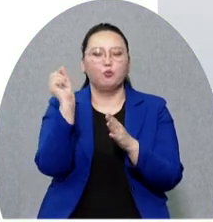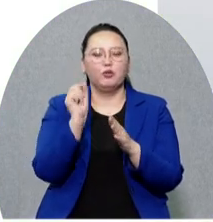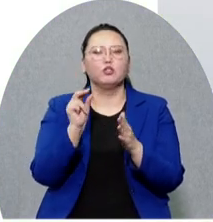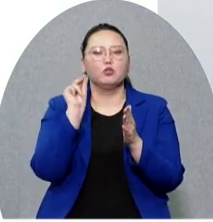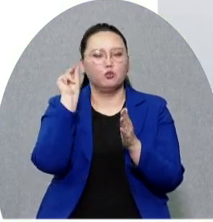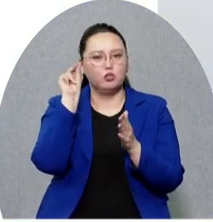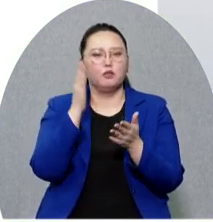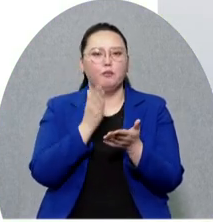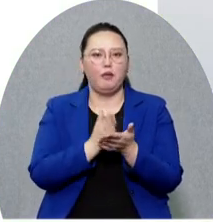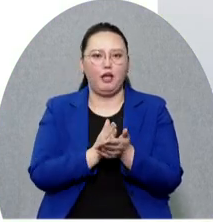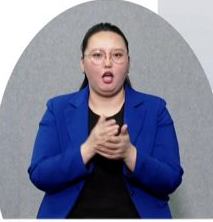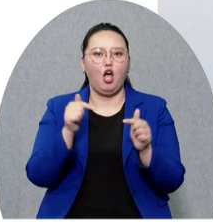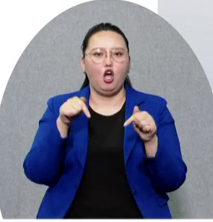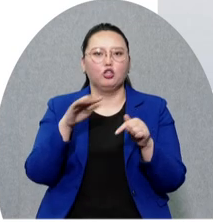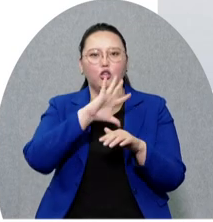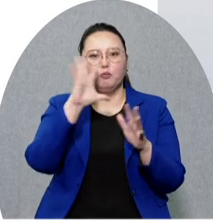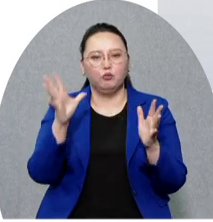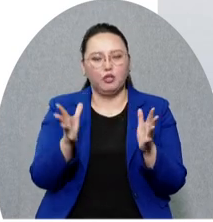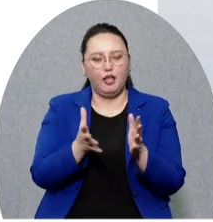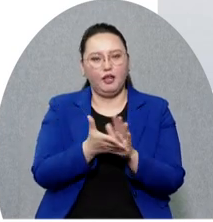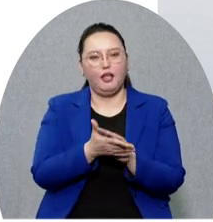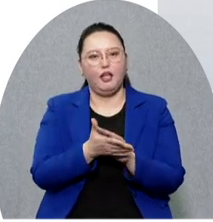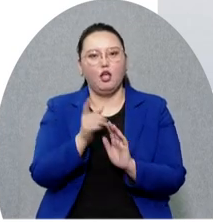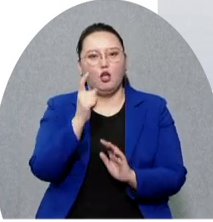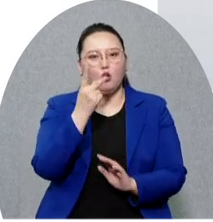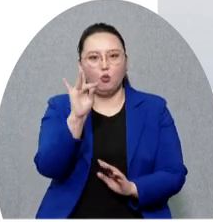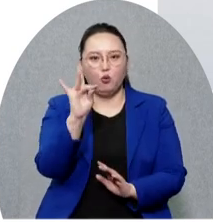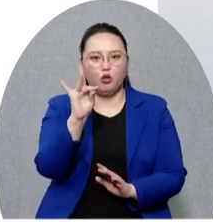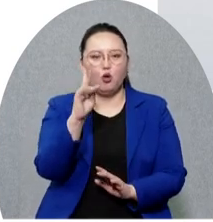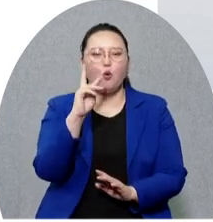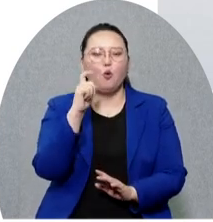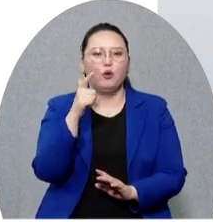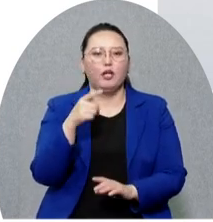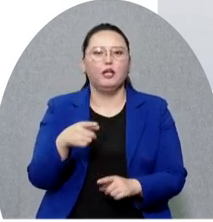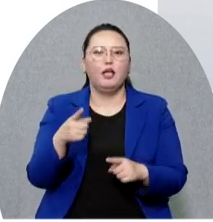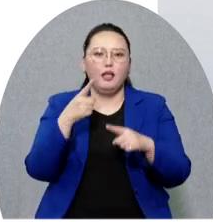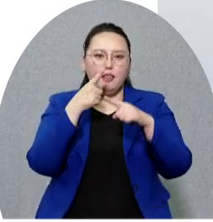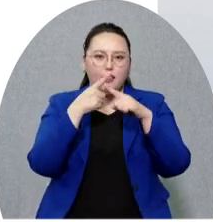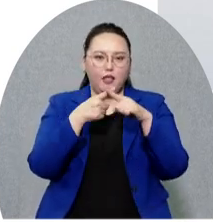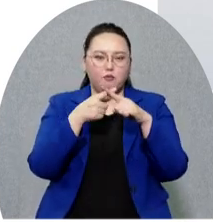бүгдээрээ хүр гэдэг үгийг эдгээр нөхслүүдээр хувилгаарай.